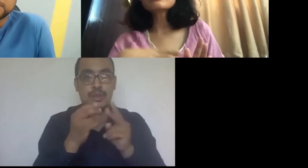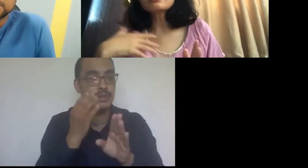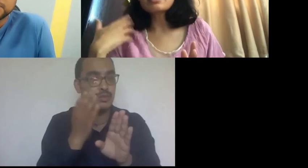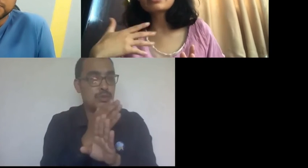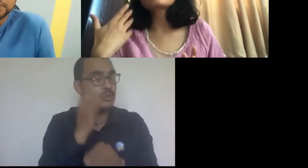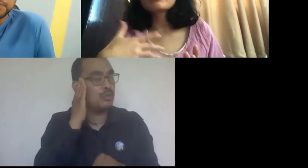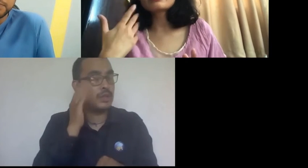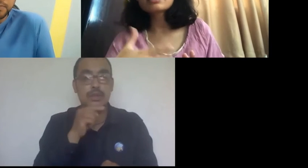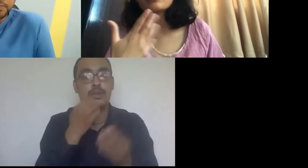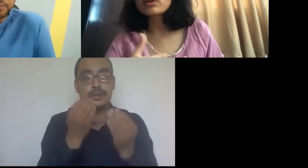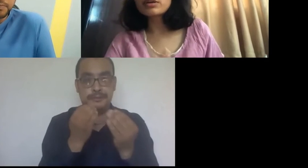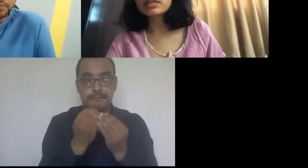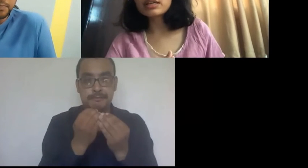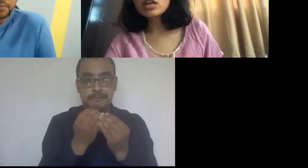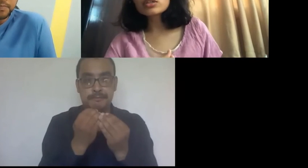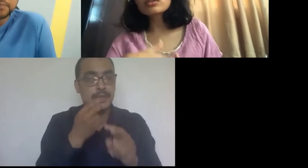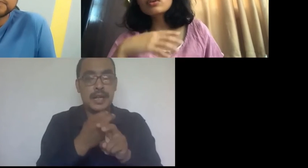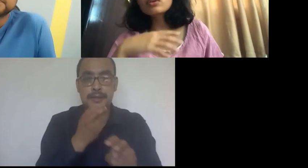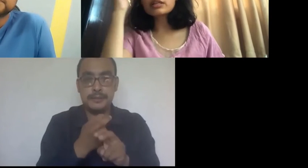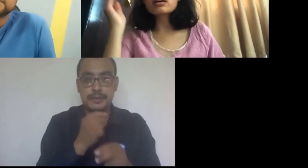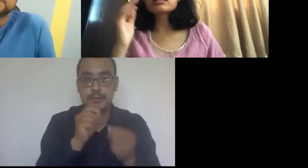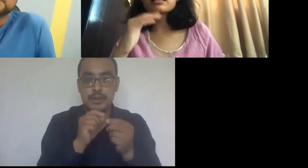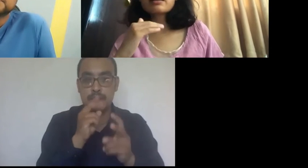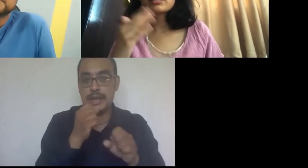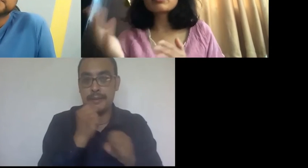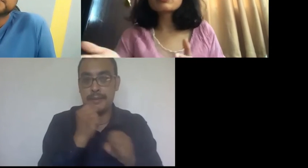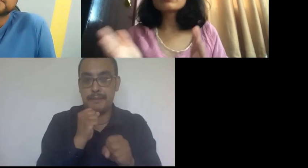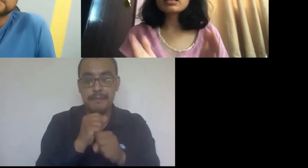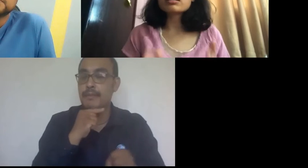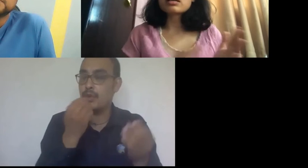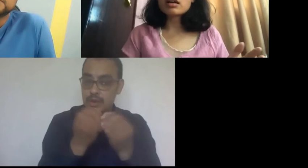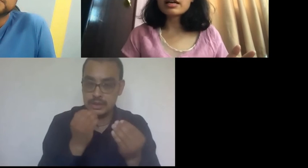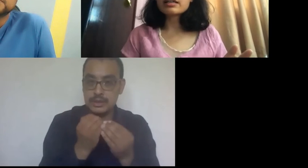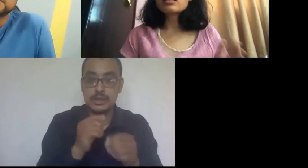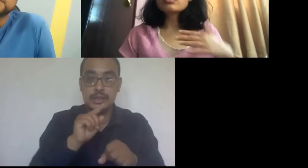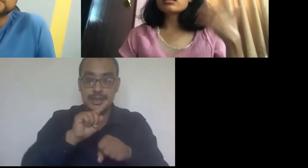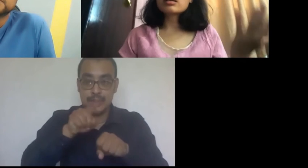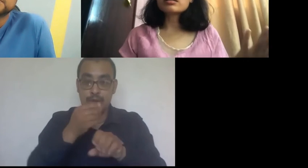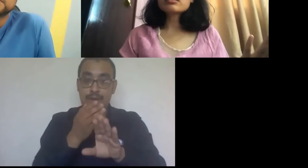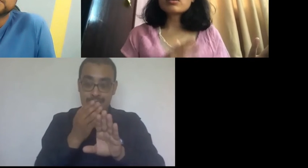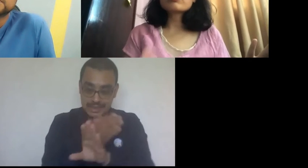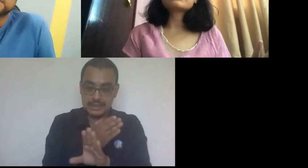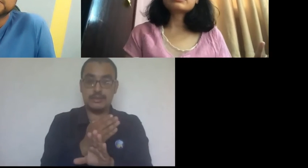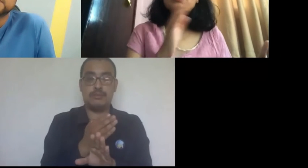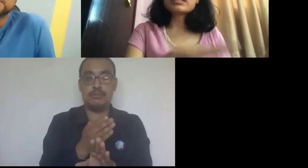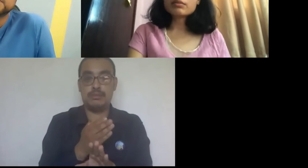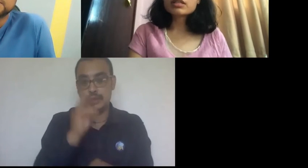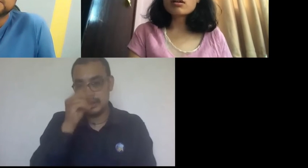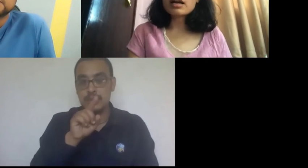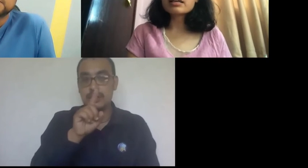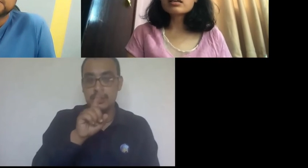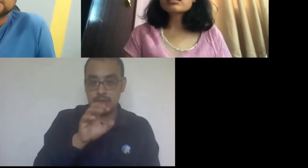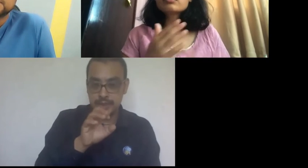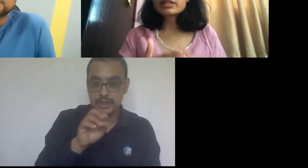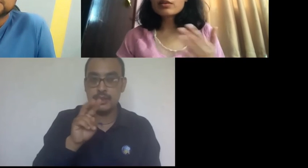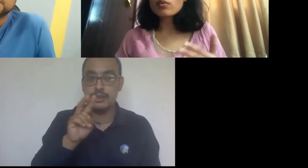गर्दाखेरि हामीलाई एकदमै गाह्रो बनाउँछ कि। सो त्योभन्दा अझै हामीले अब 1 घन्टा अगाडि चाहिँ होइन अथवा 10-20 मिनट्स